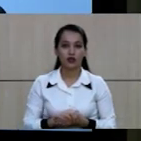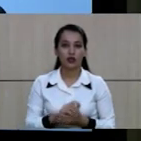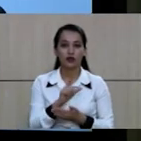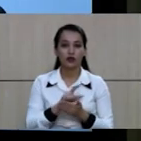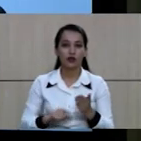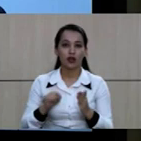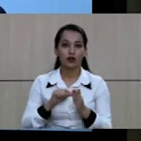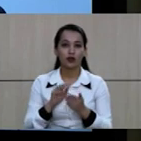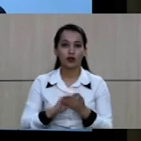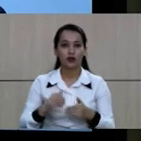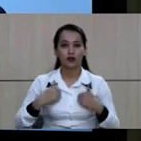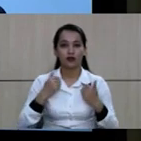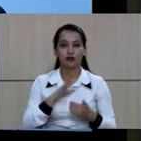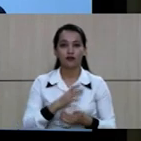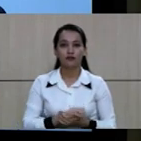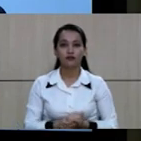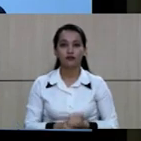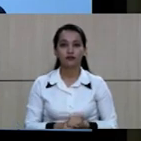беришга ҳаракат қилади.